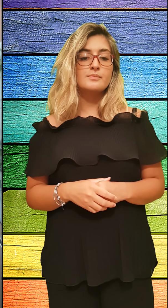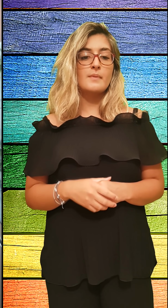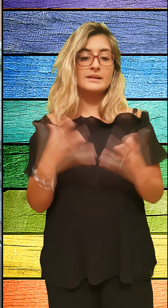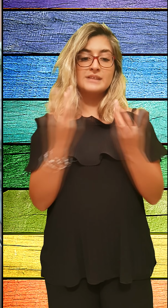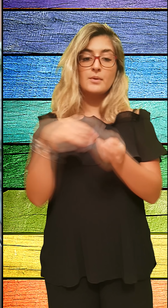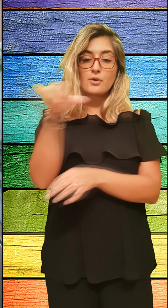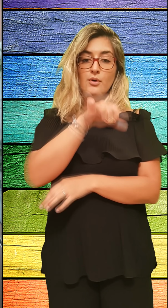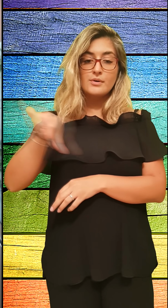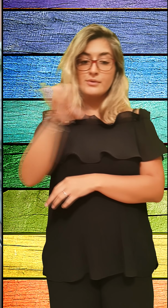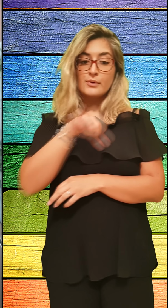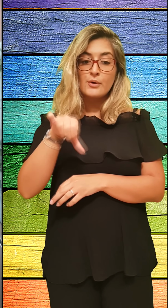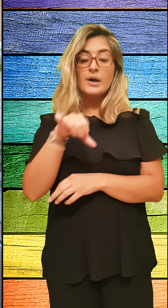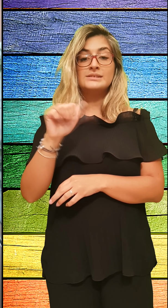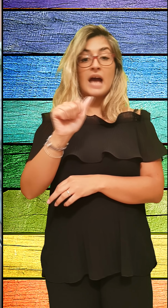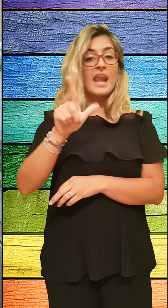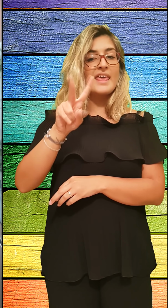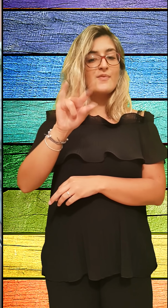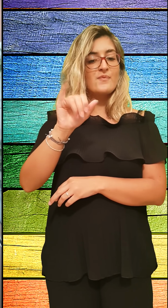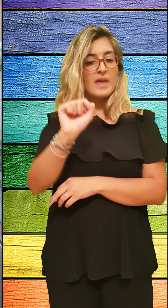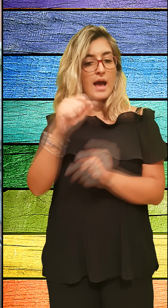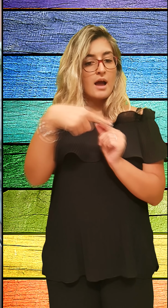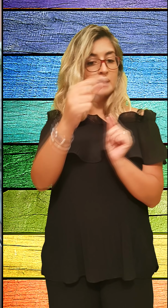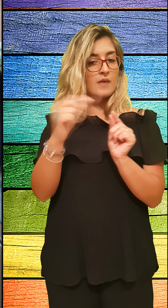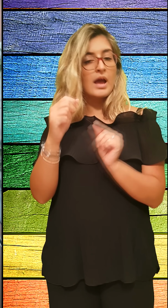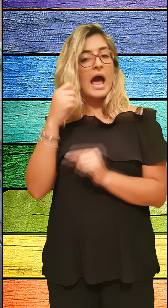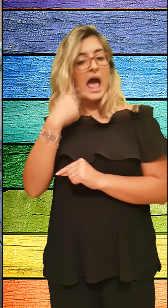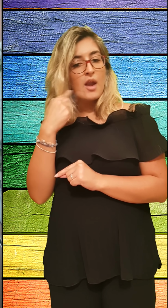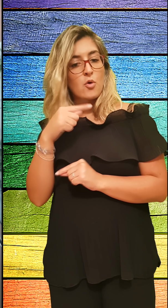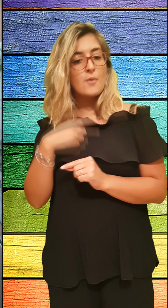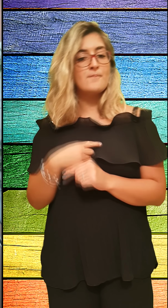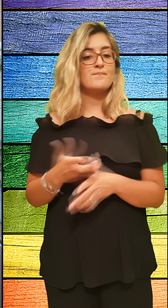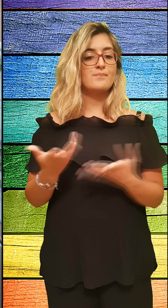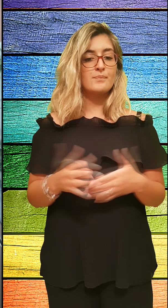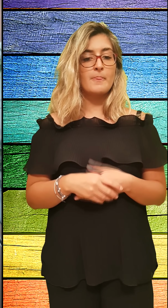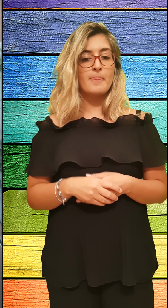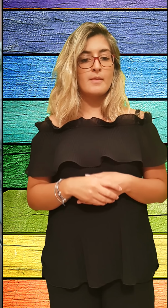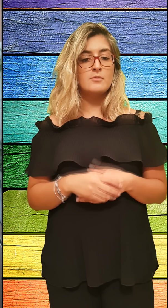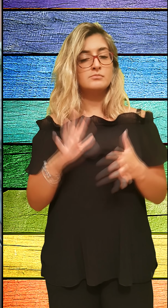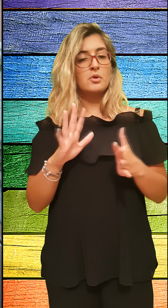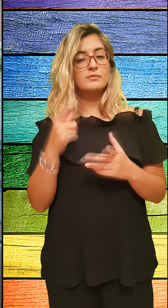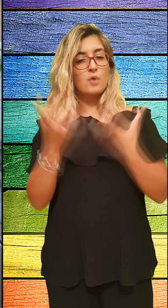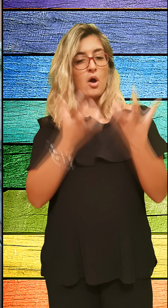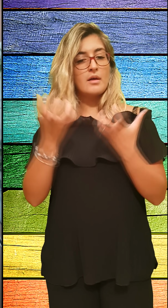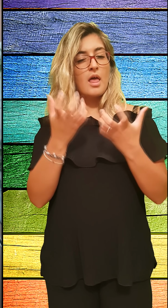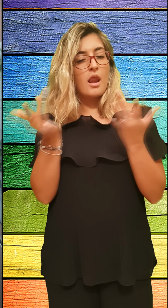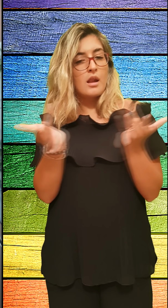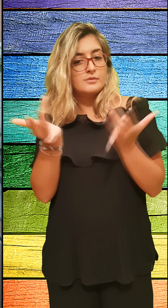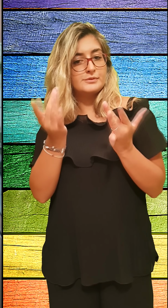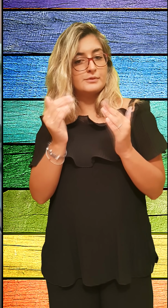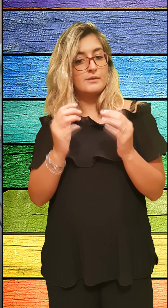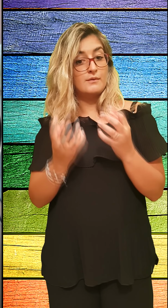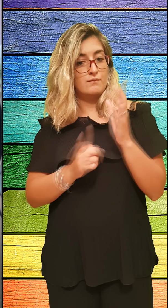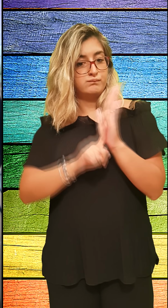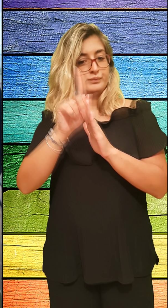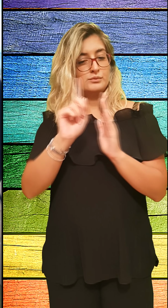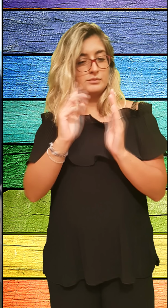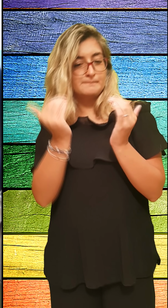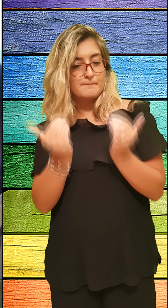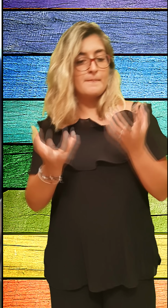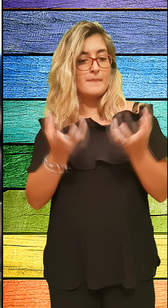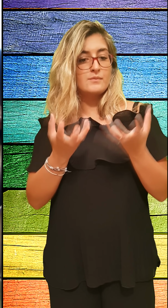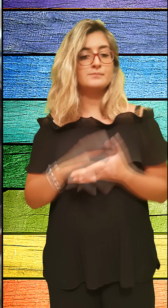soffriggere insieme all'olio, la salvia, l'aglio e il peperoncino, li diamo una leggera scottatina, alzate leggermente. Facciamo insaporire